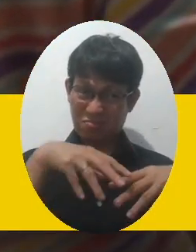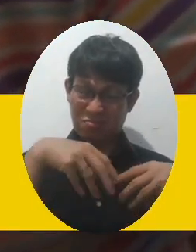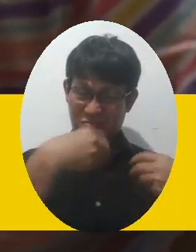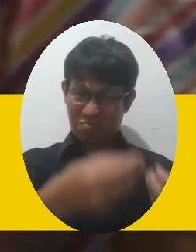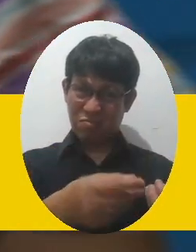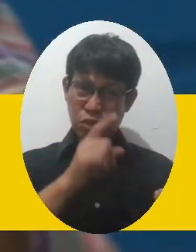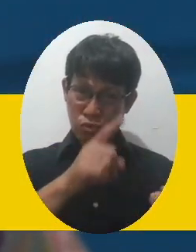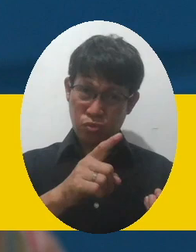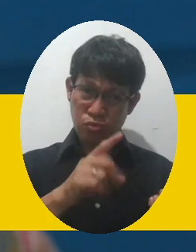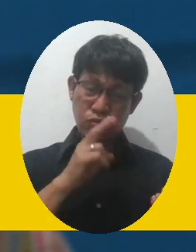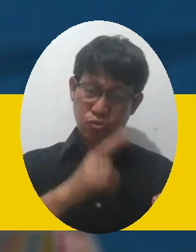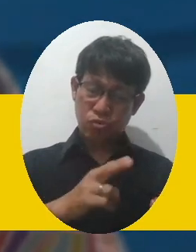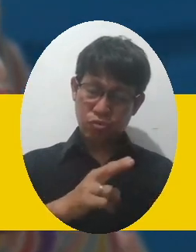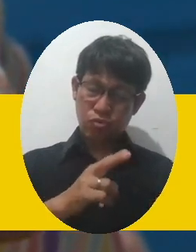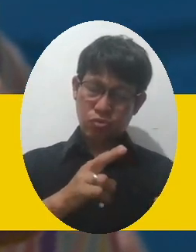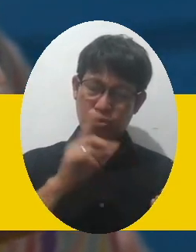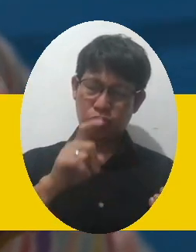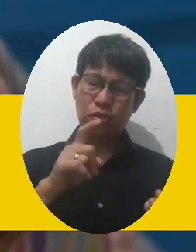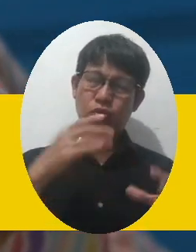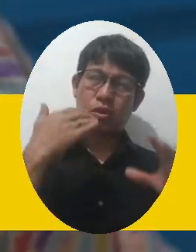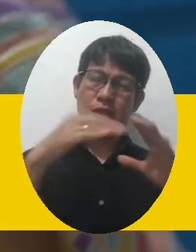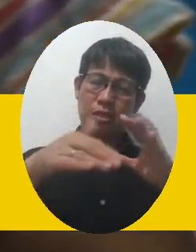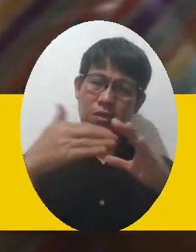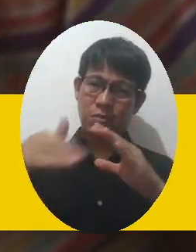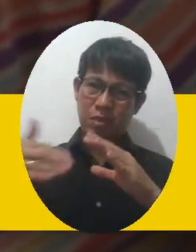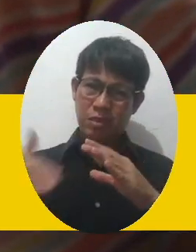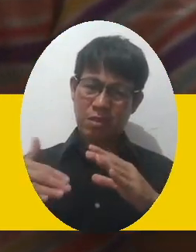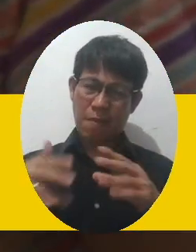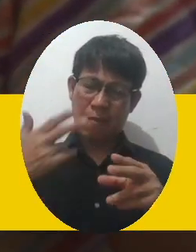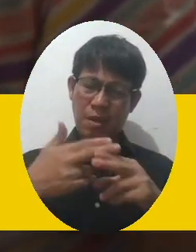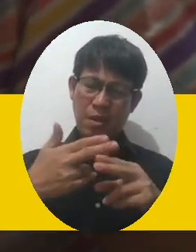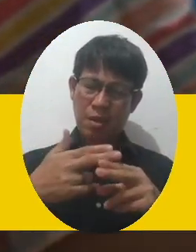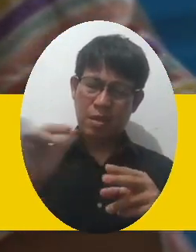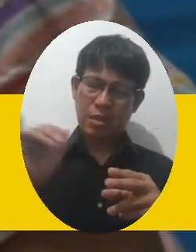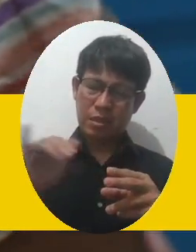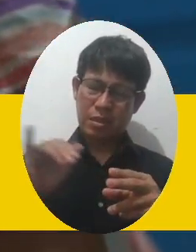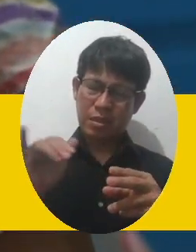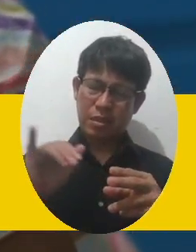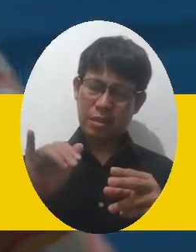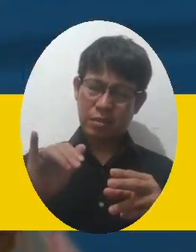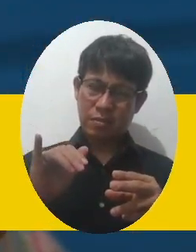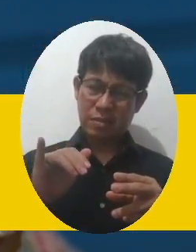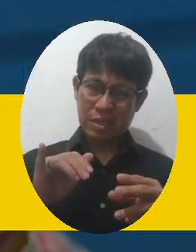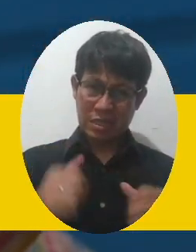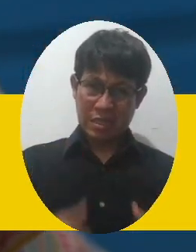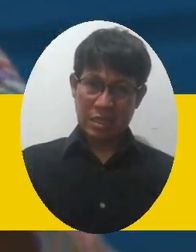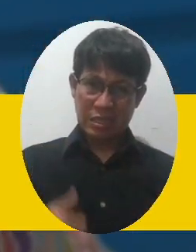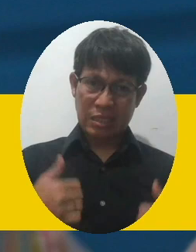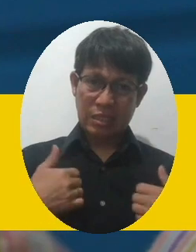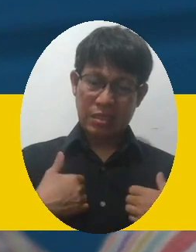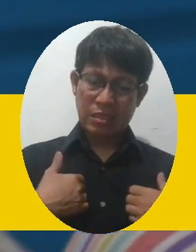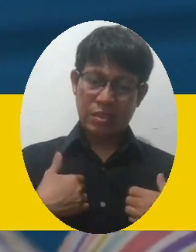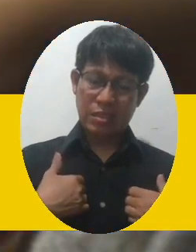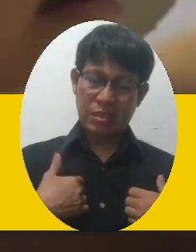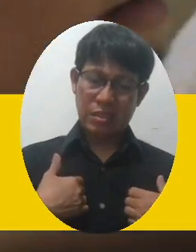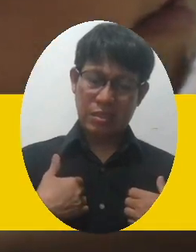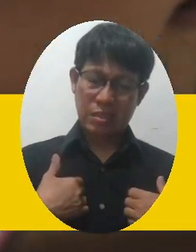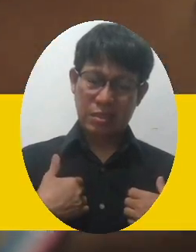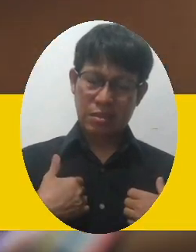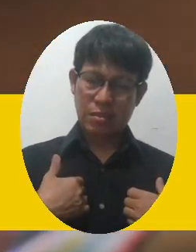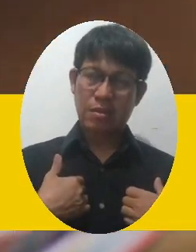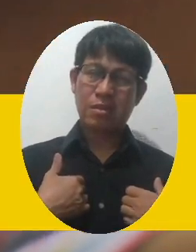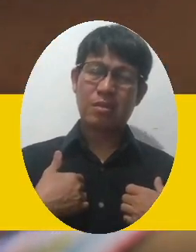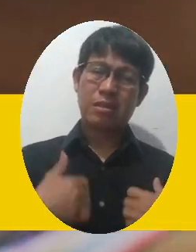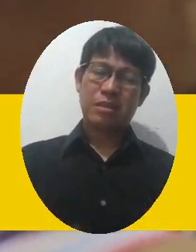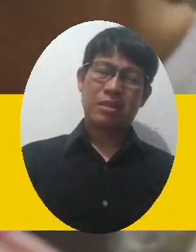makararating ang inyong donasyon sa nais niyong tulungan, paki-email lamang ang pangalan ng inyong recipient. Ilagay